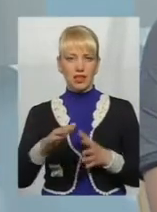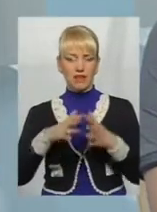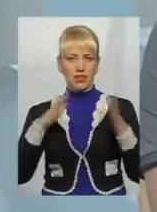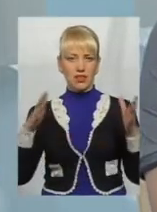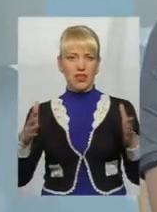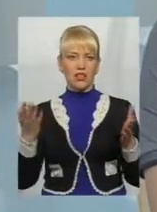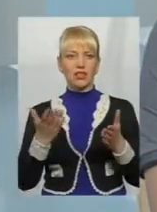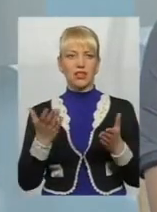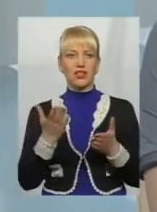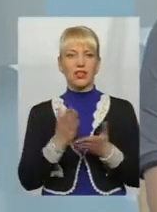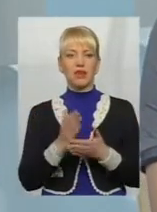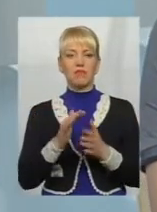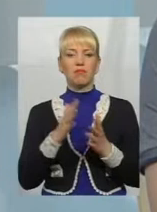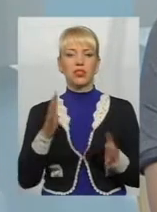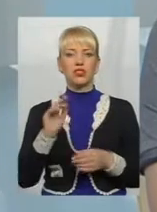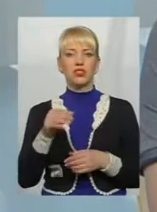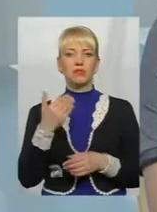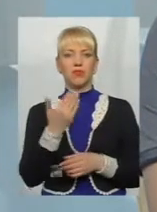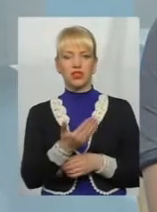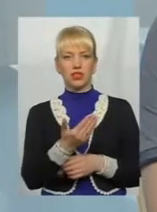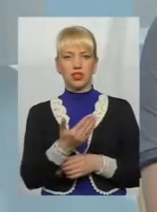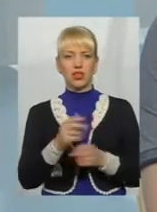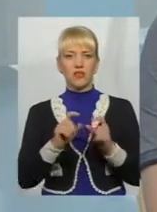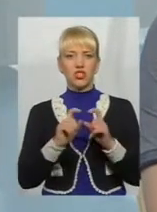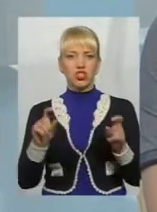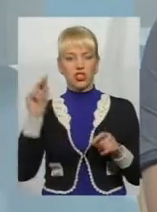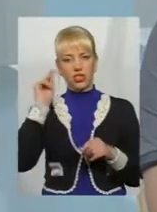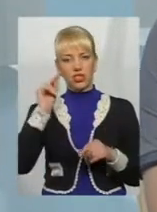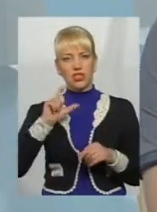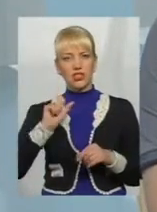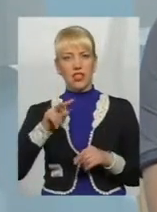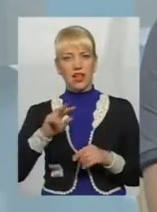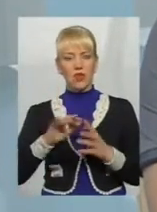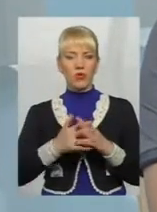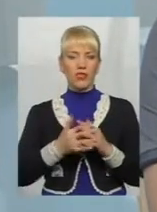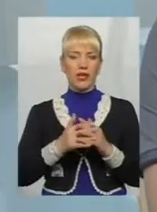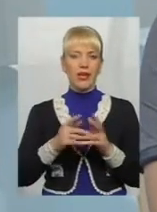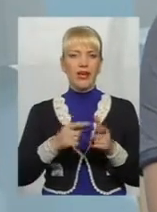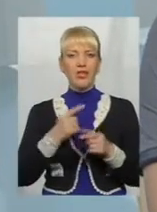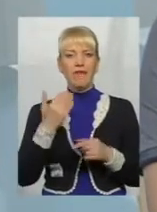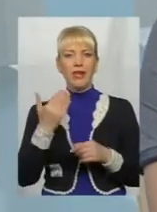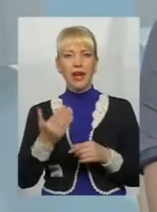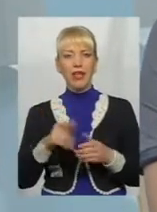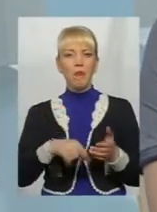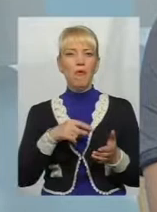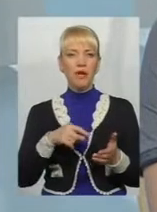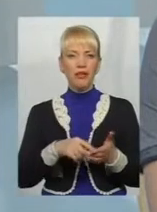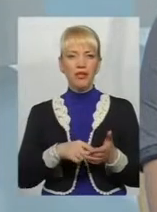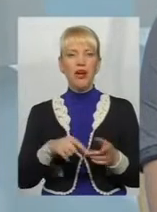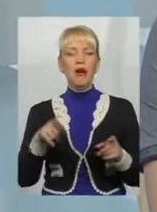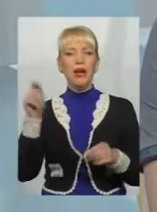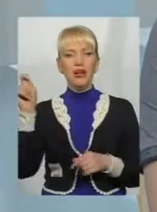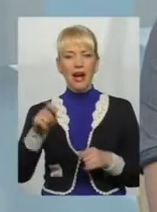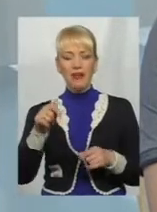є найбільші, чим в їхніх шкільні зали, в їхньому селі чи в їхньому місті.